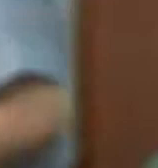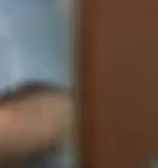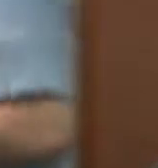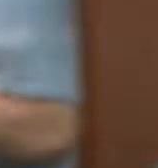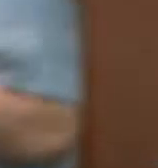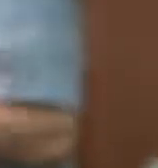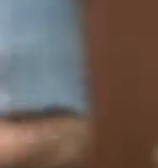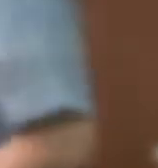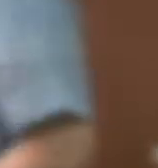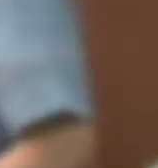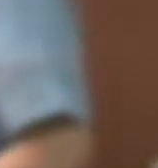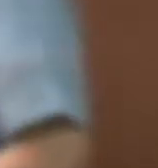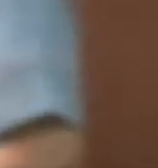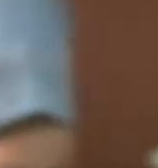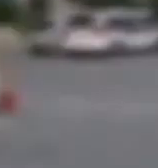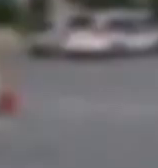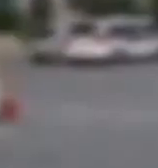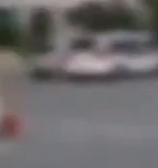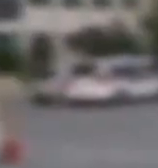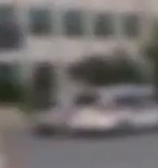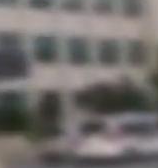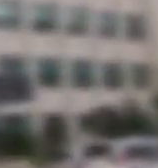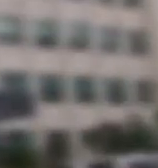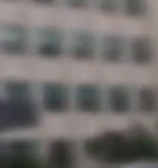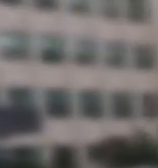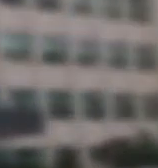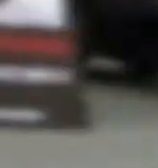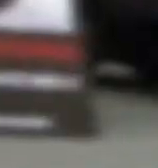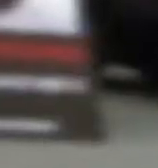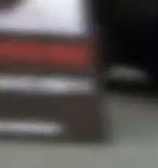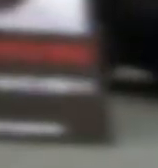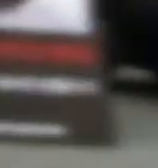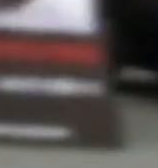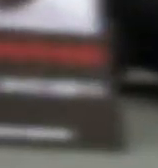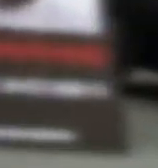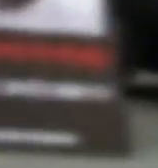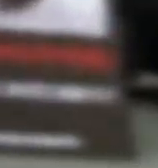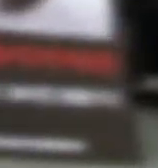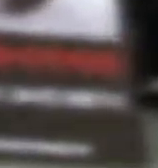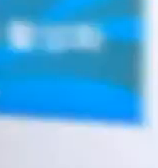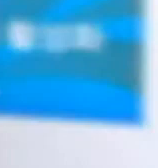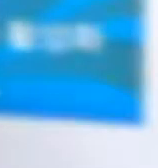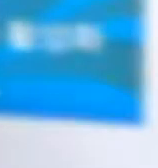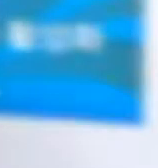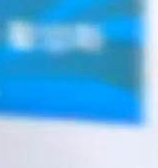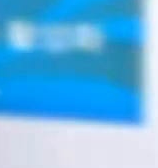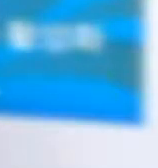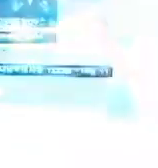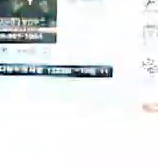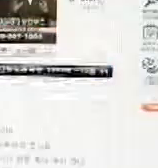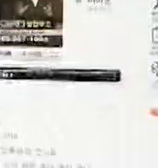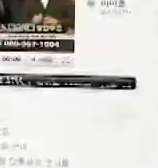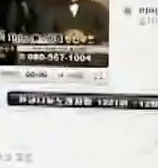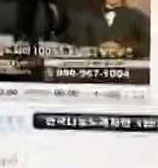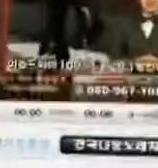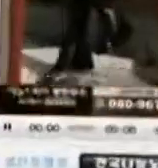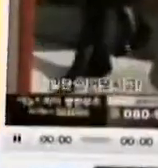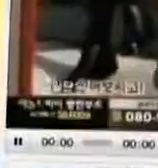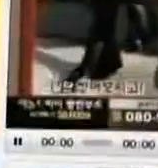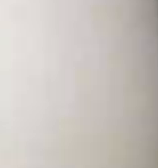장애인, 사회 소수계층의 인권 침해, 비리 문제와 불합리한 사건, 사고 등의 소식을 기다리고